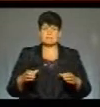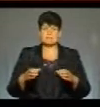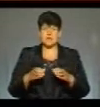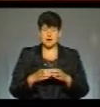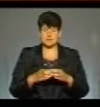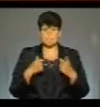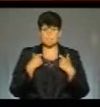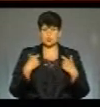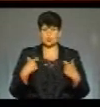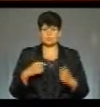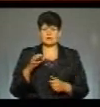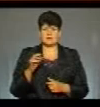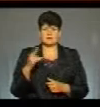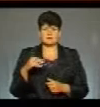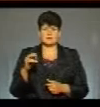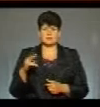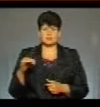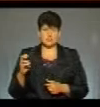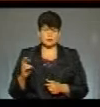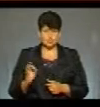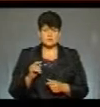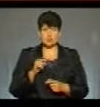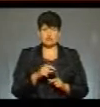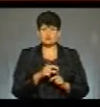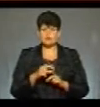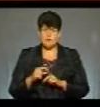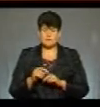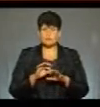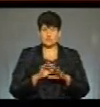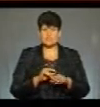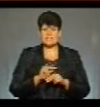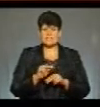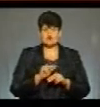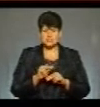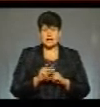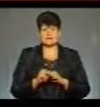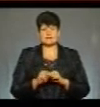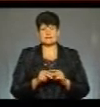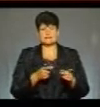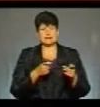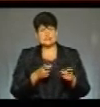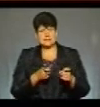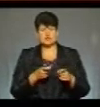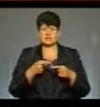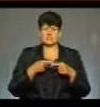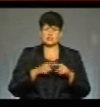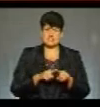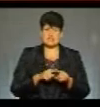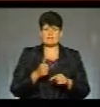області полковник Олег Дідіченко. За його словами, інструктори проводять навчання з тактичної, інженерної,